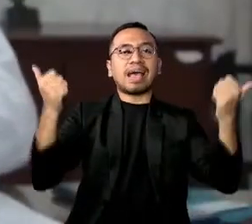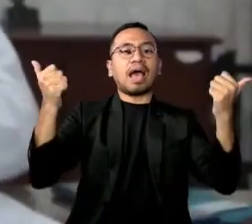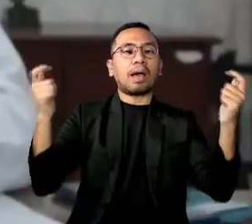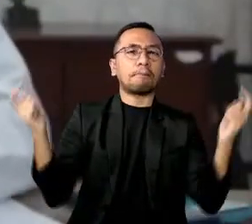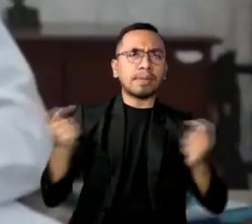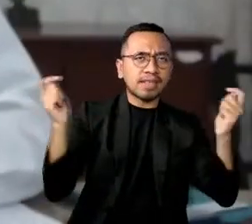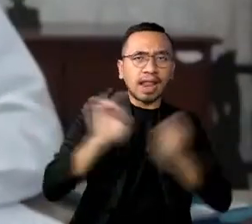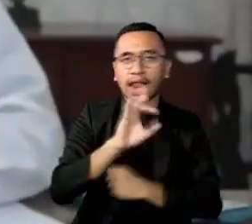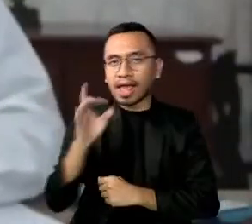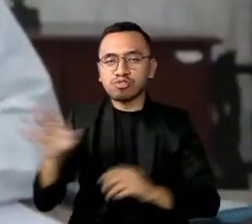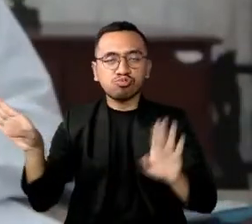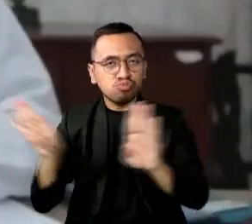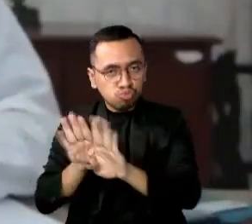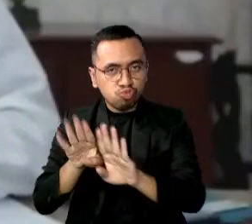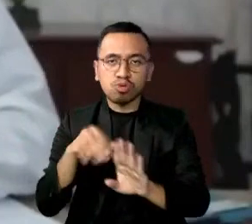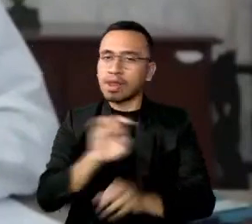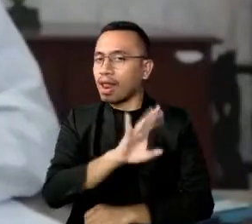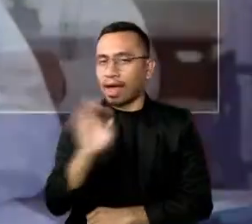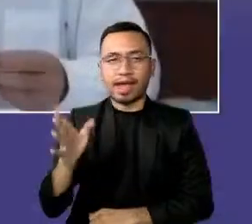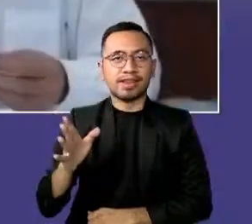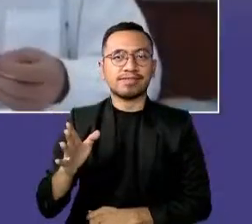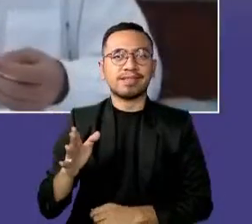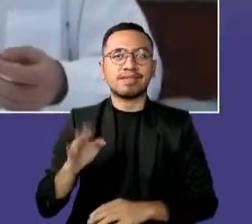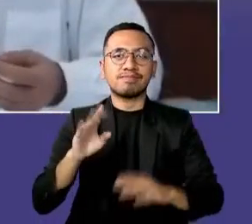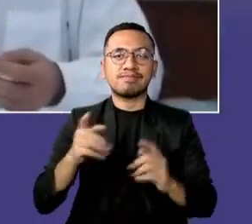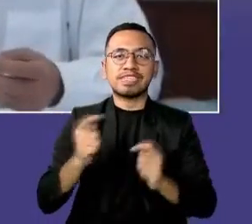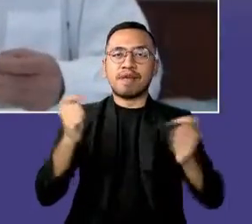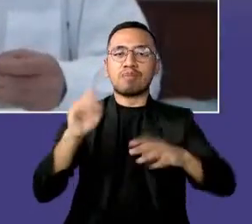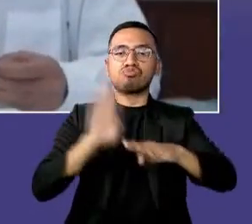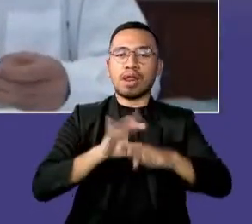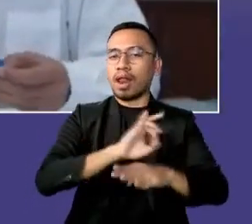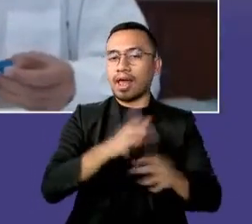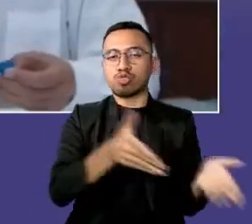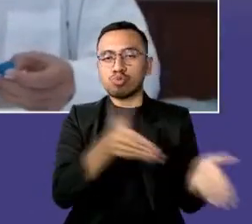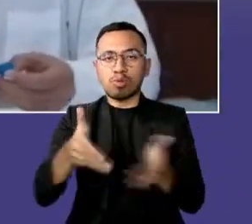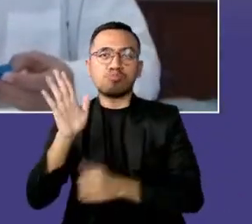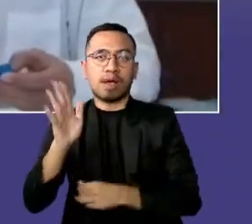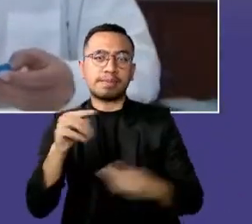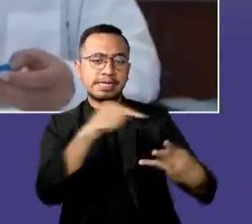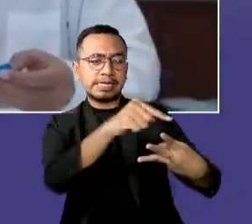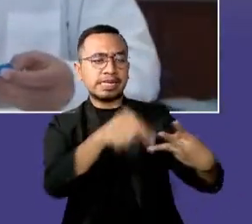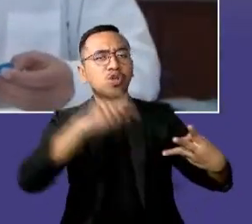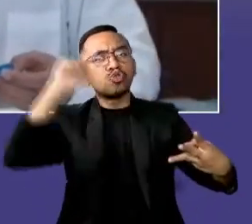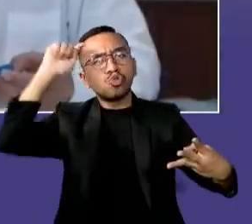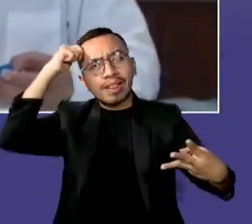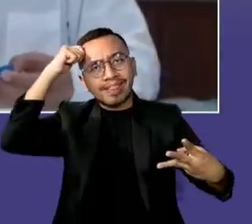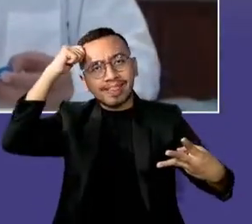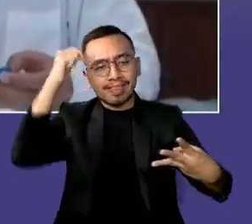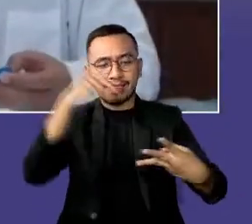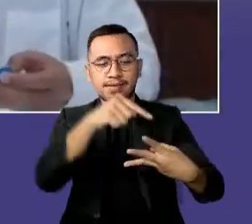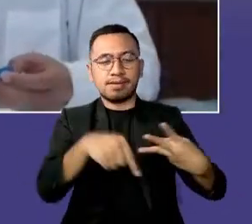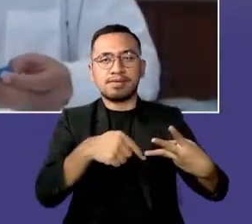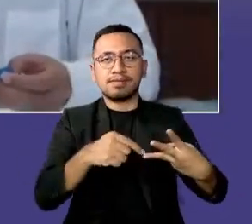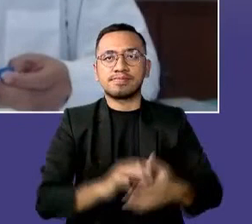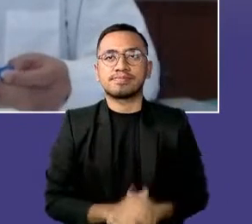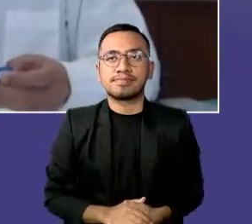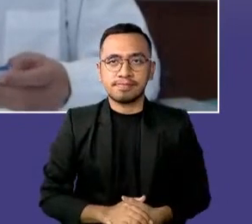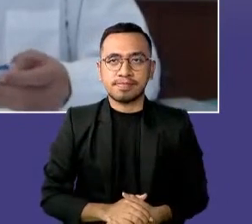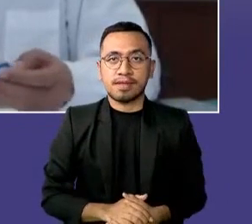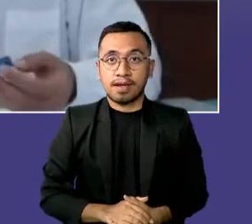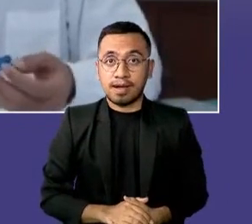antara yang lain juga bisa kita tersebut naik lantai 3 kalau kasih rentan itu Strategi apa nih pak yang diterapkan ditabrak Temanggung